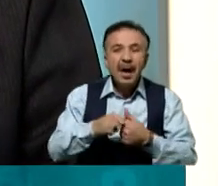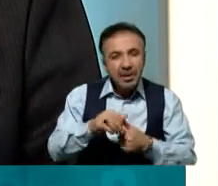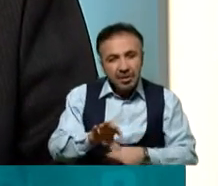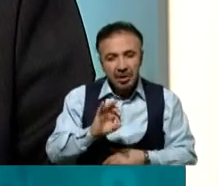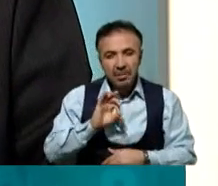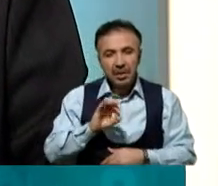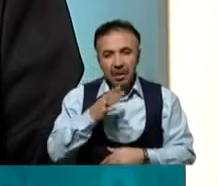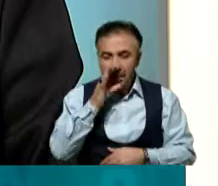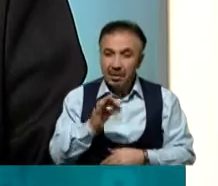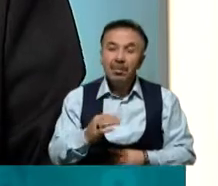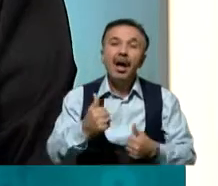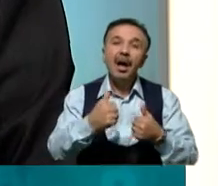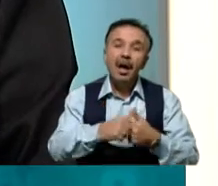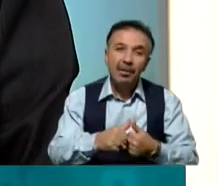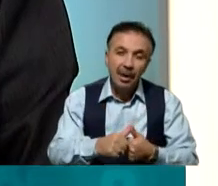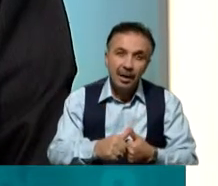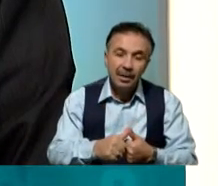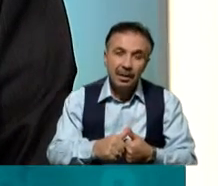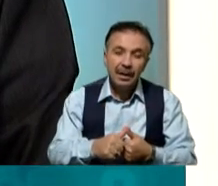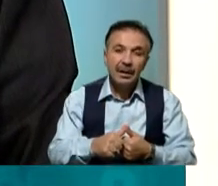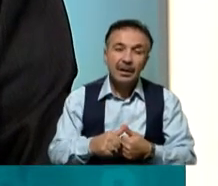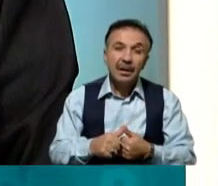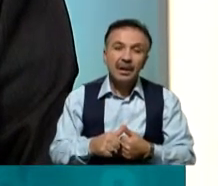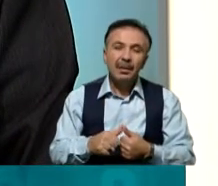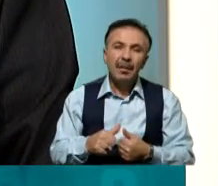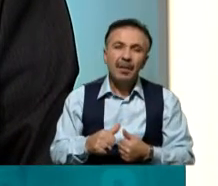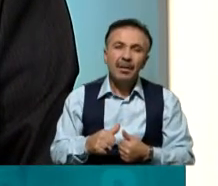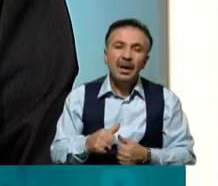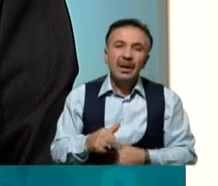kimle evleneceği tamamen evlenecek şahıslar